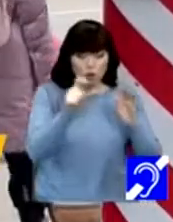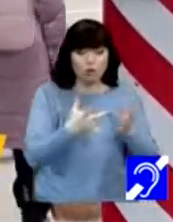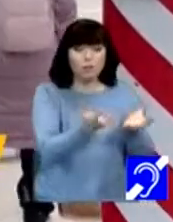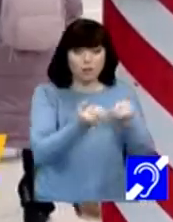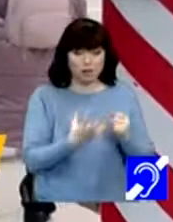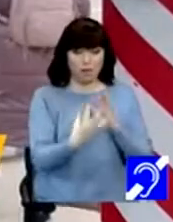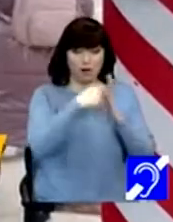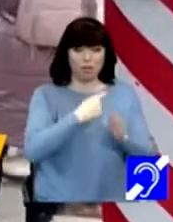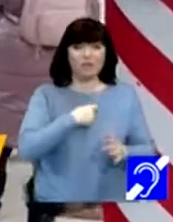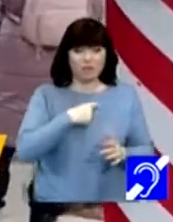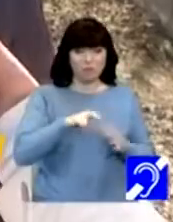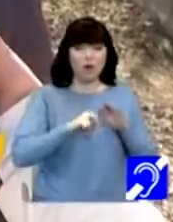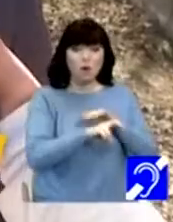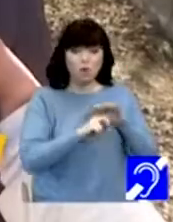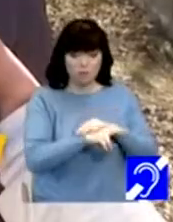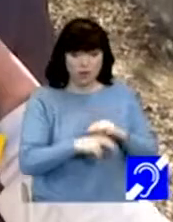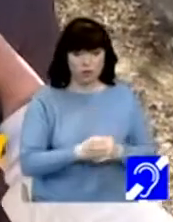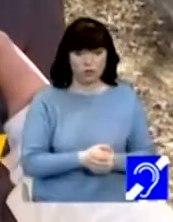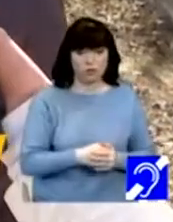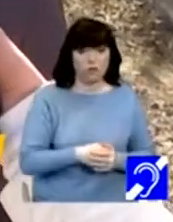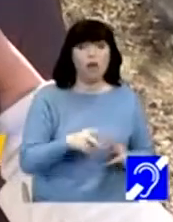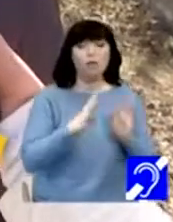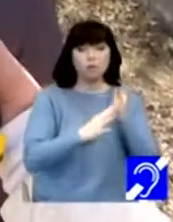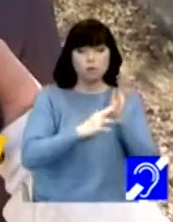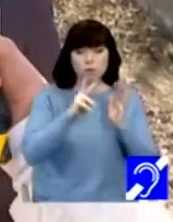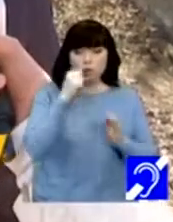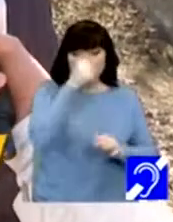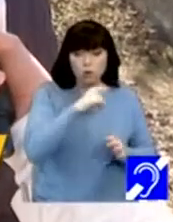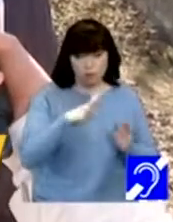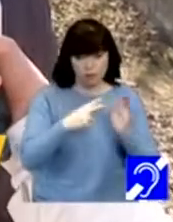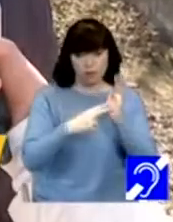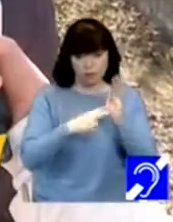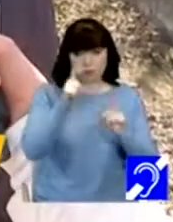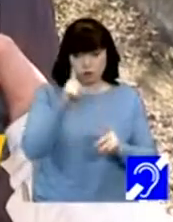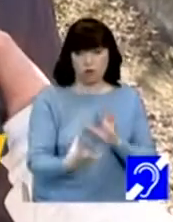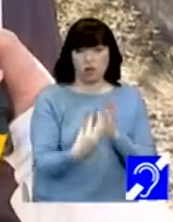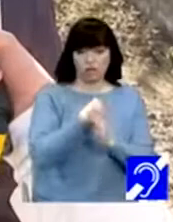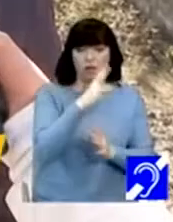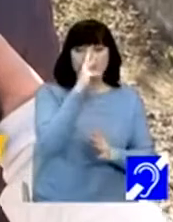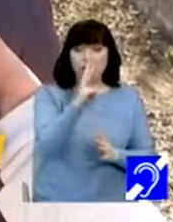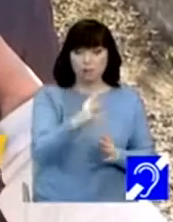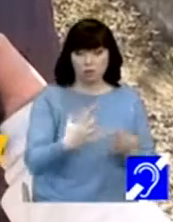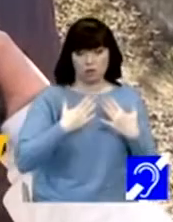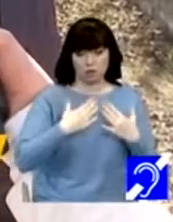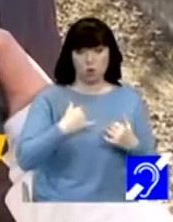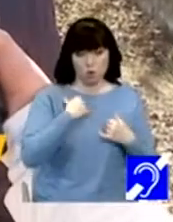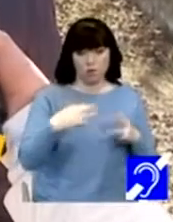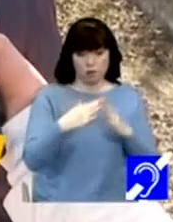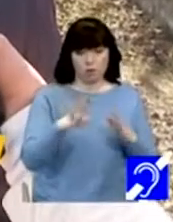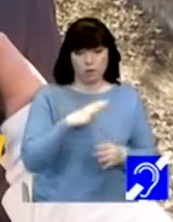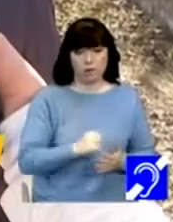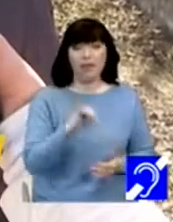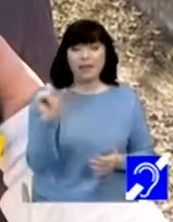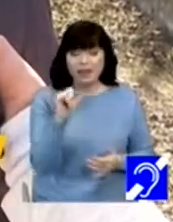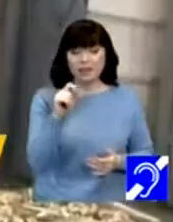care fug din calea războiului. În 92 eu am avut de la Transnistria 7 persoane, le-am ținut 3 luni de zile. Le-am ținut de la Transnistria,